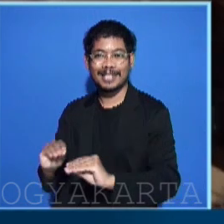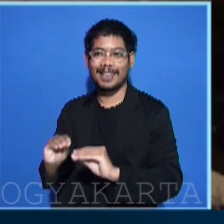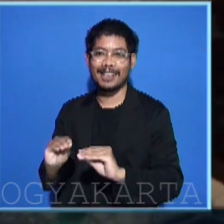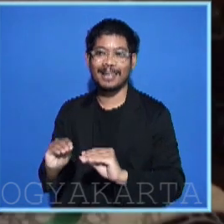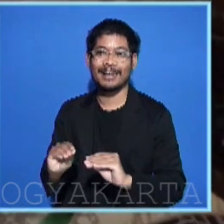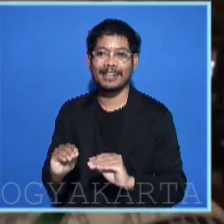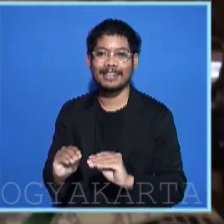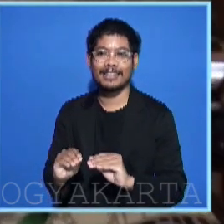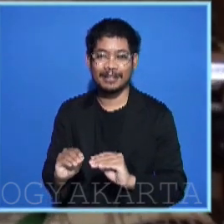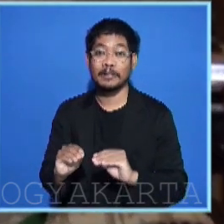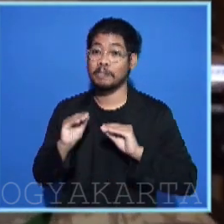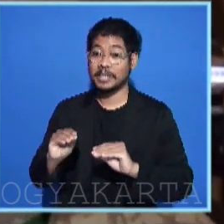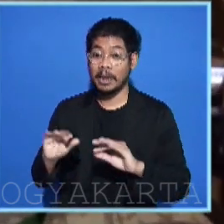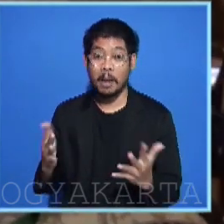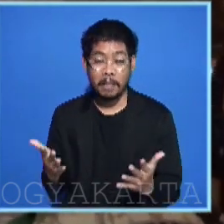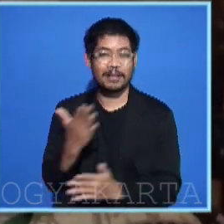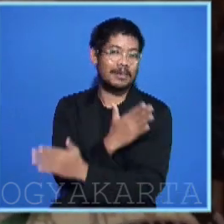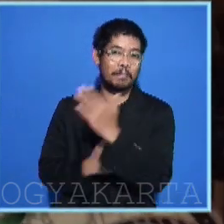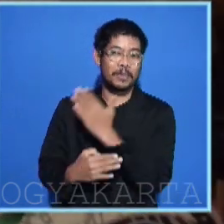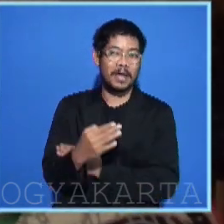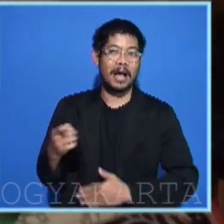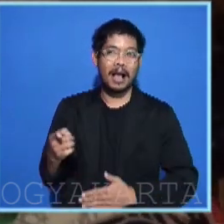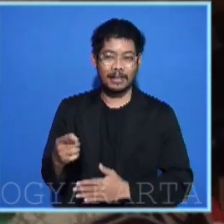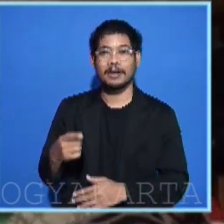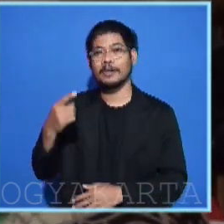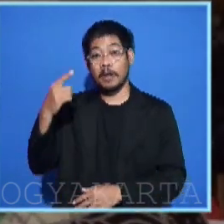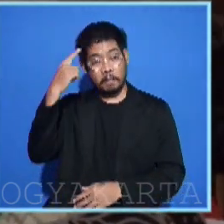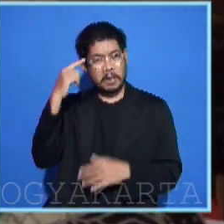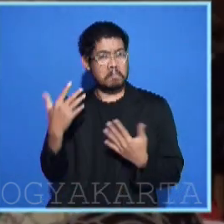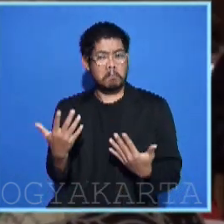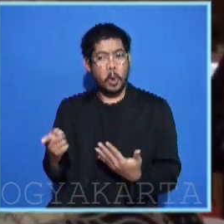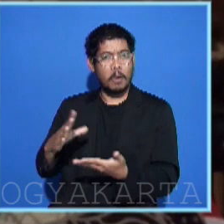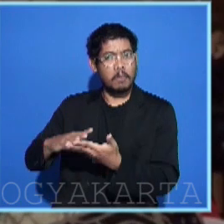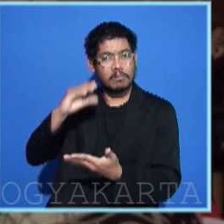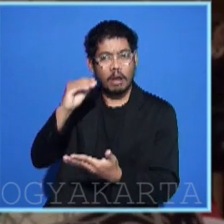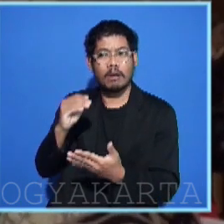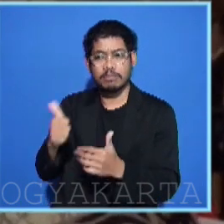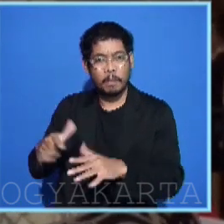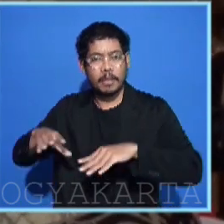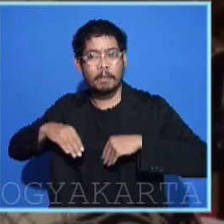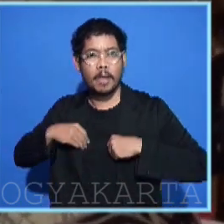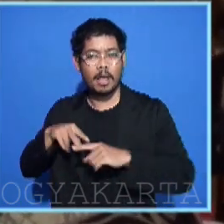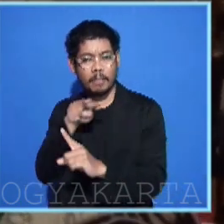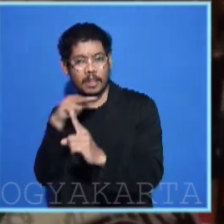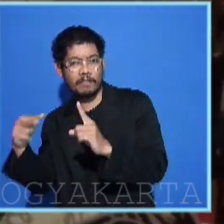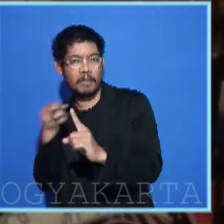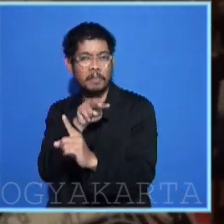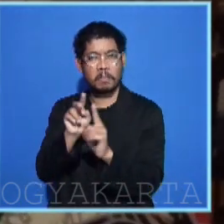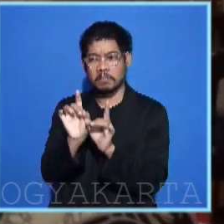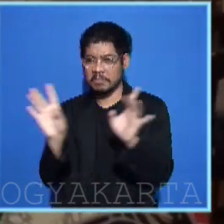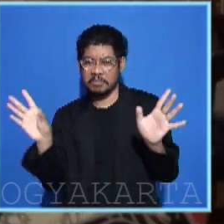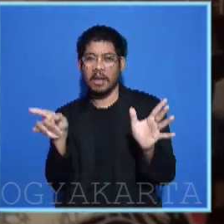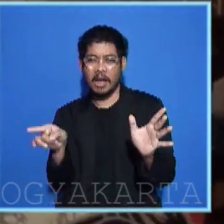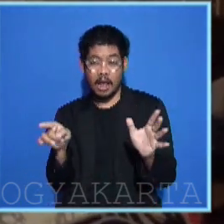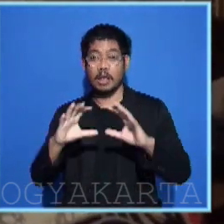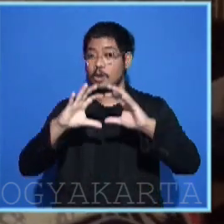Visual Impairment. Dan menurut kita ini adalah ajang belajar, karena nanti kita mendapatkan berbagai perspektif global. Nah, ada dari berbagai